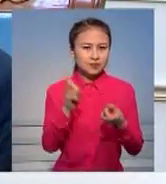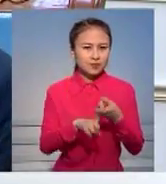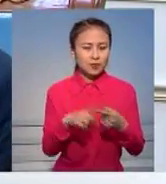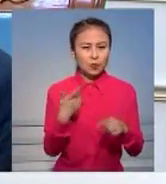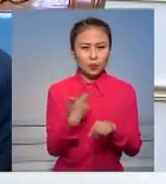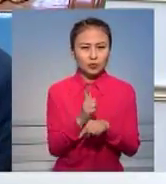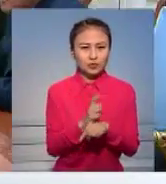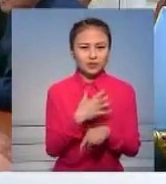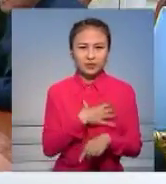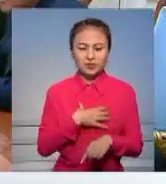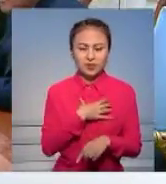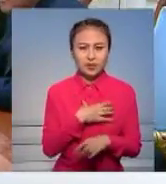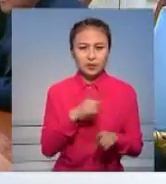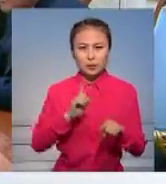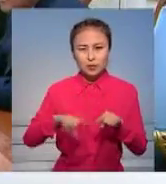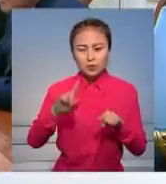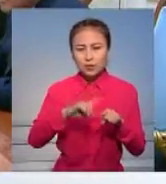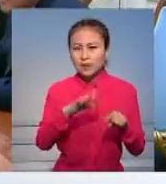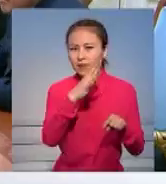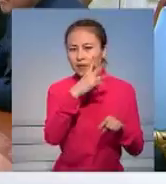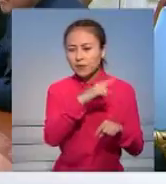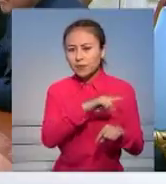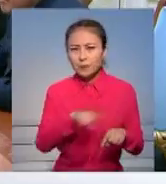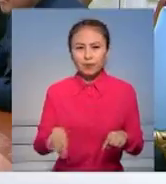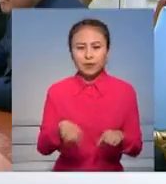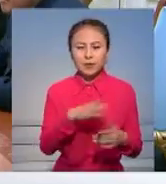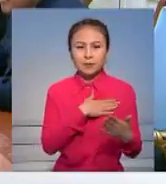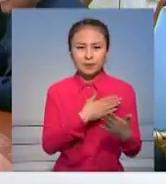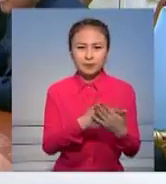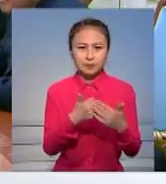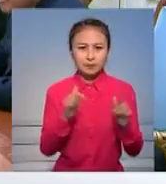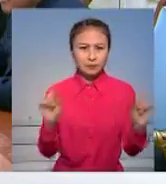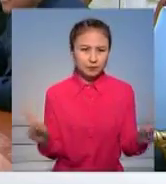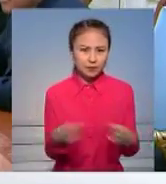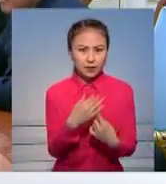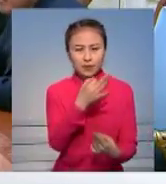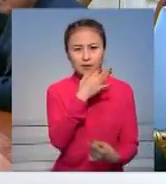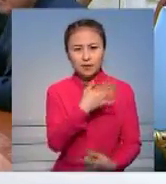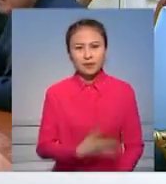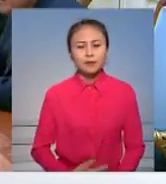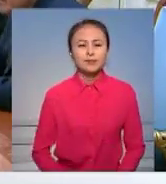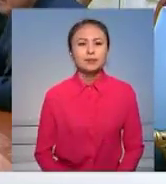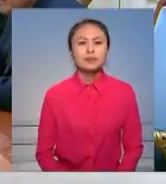маңызды. Санаулы уақыт ішінде бұл шаһардың қарқынды дамығаны байқалып тұр.